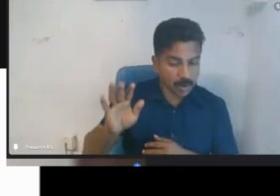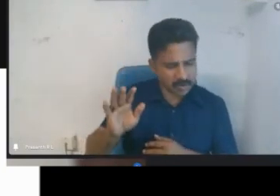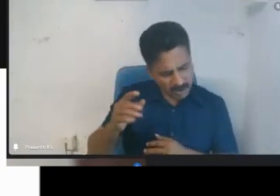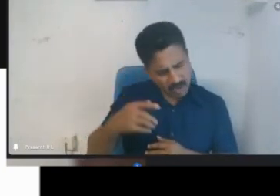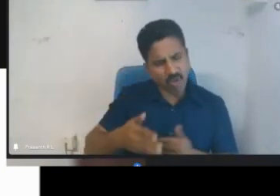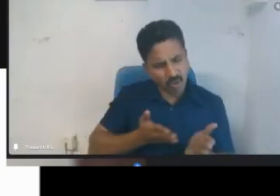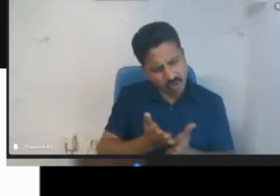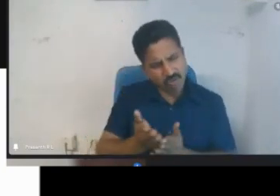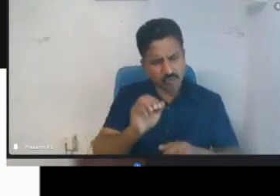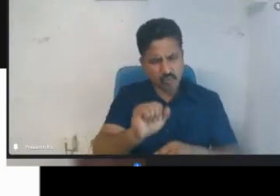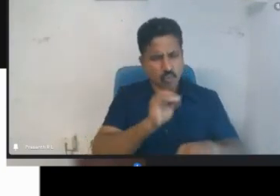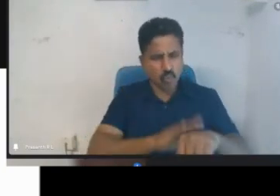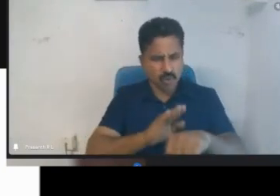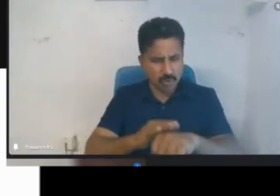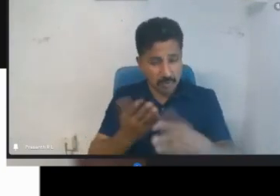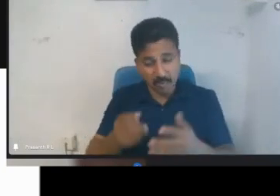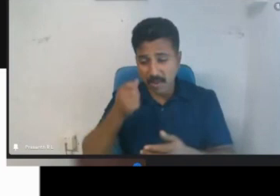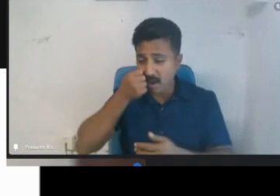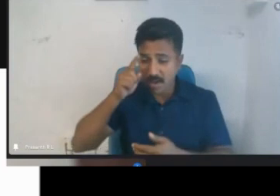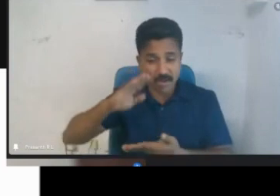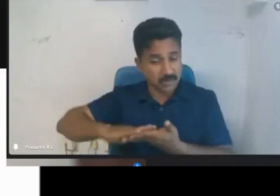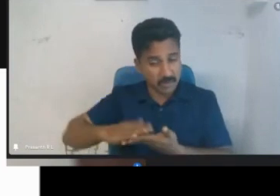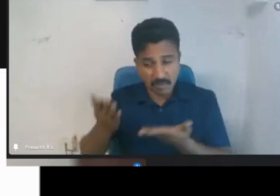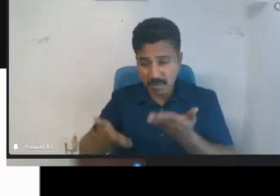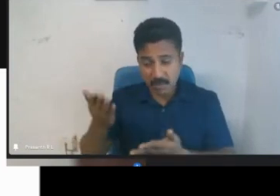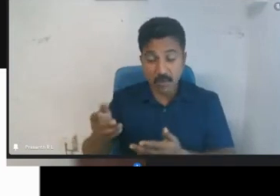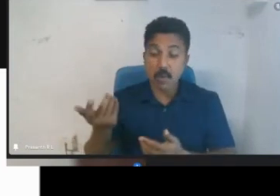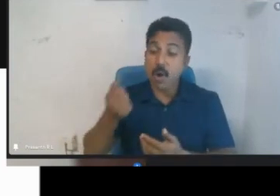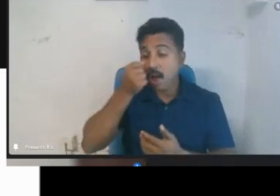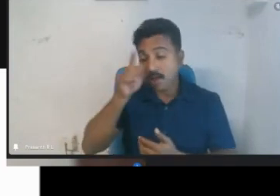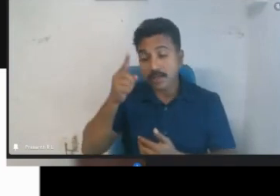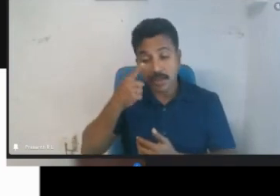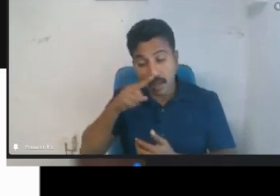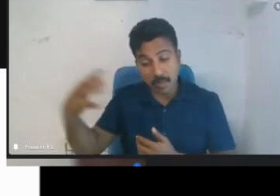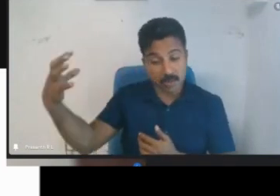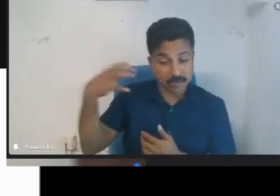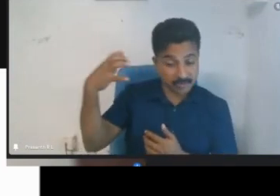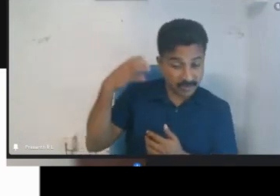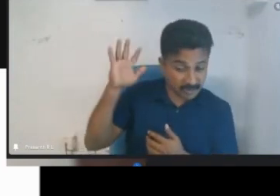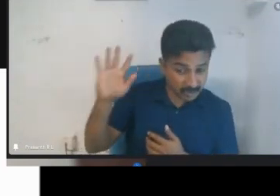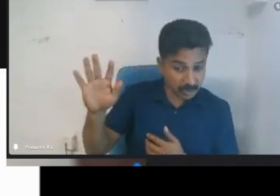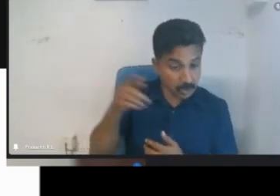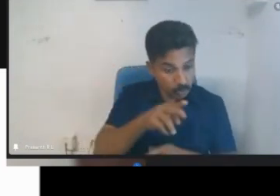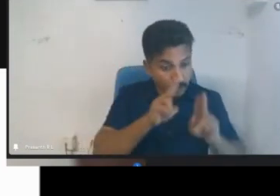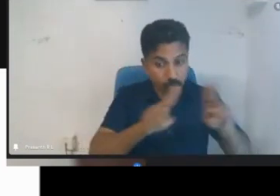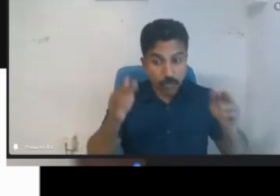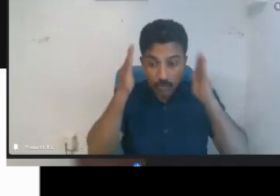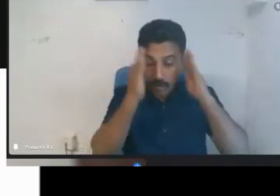പലപ്പോഴും നേരിടുന്ന ഒരു കാര്യമായിരിക്കാം, ചിലപ്പോൾ നിങ്ങളുടെ പങ്കാളിയിൽ നിന്നായിരിക്കാം, വീട്ടിലെ അച്ഛനിൽ നിന്നും അമ്മയിൽ നിന്നുമായിരിക്കാം.